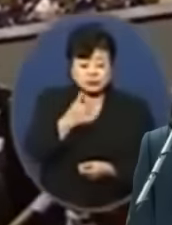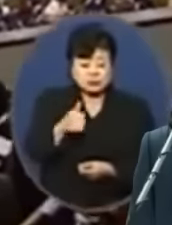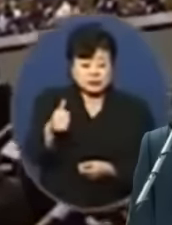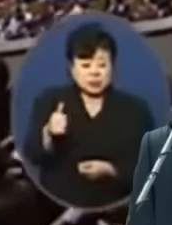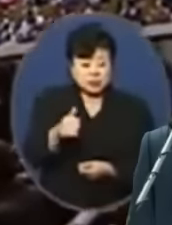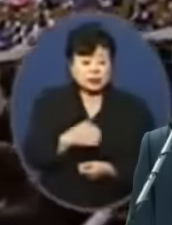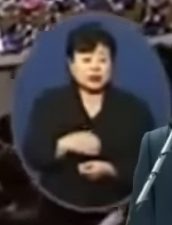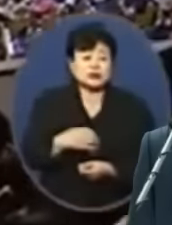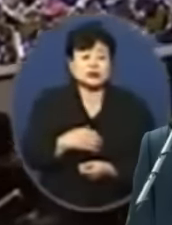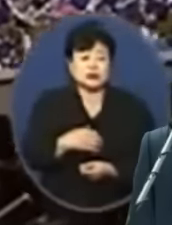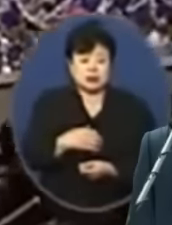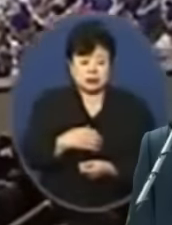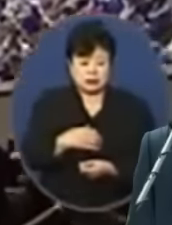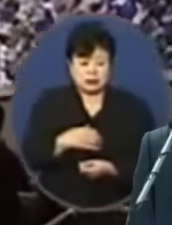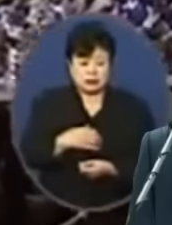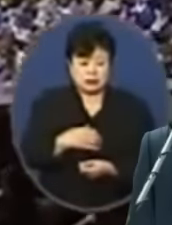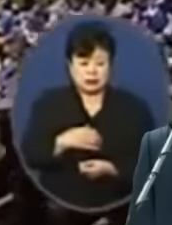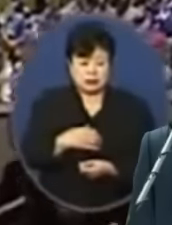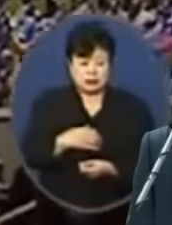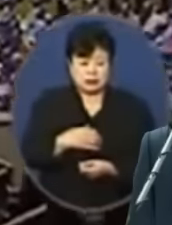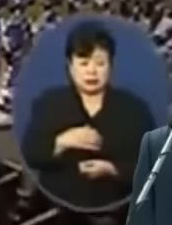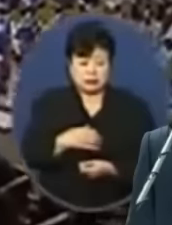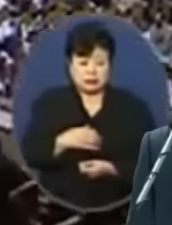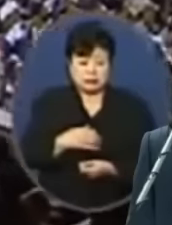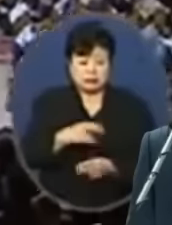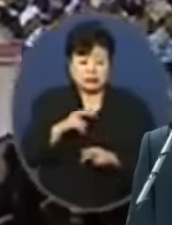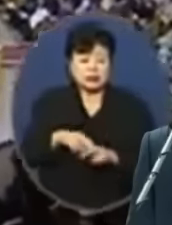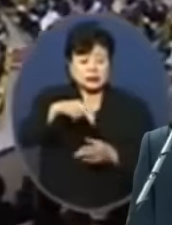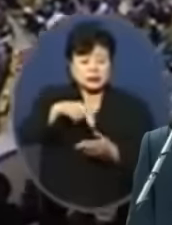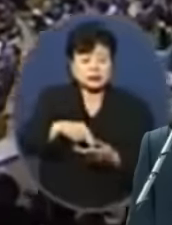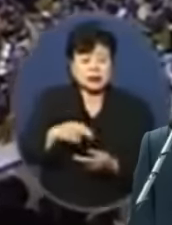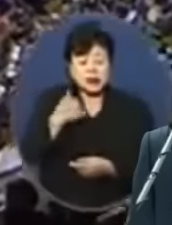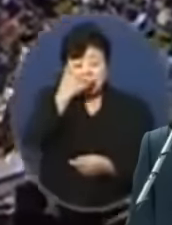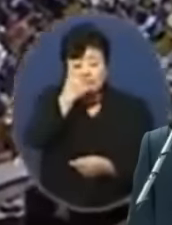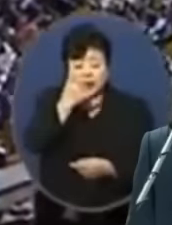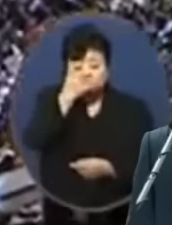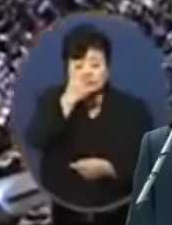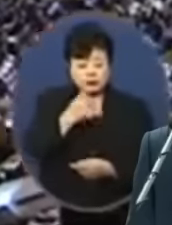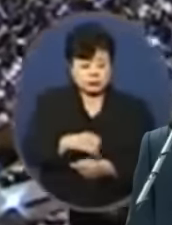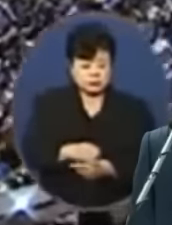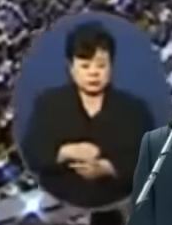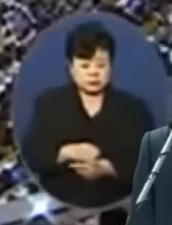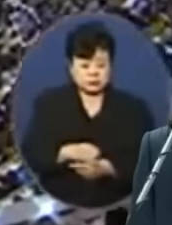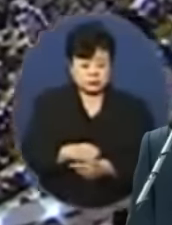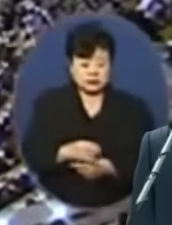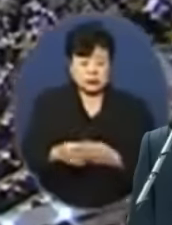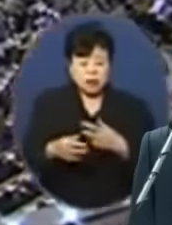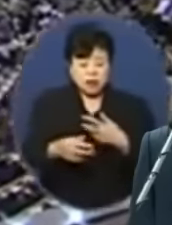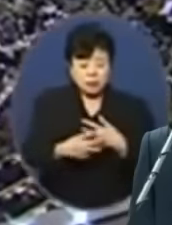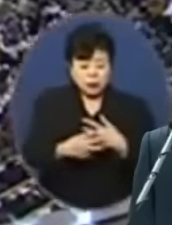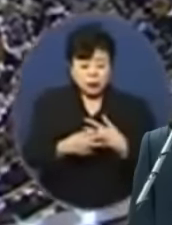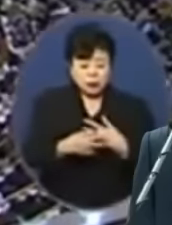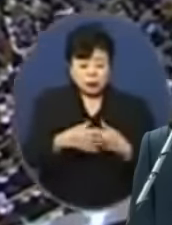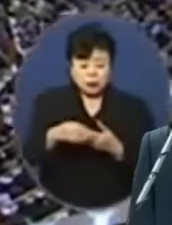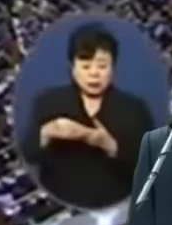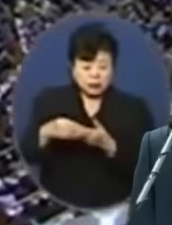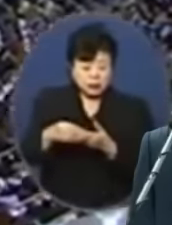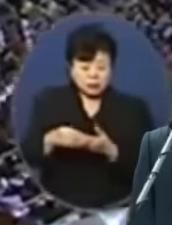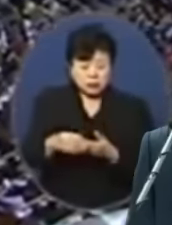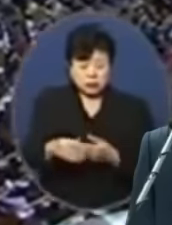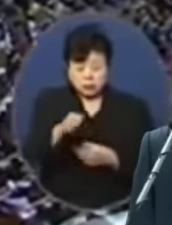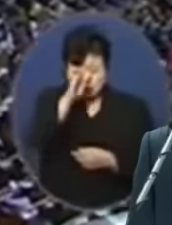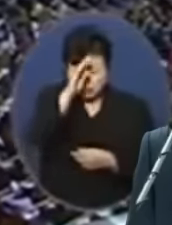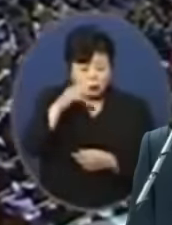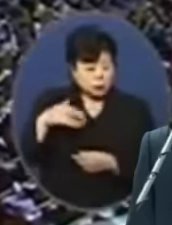남편이 걱정을 해도 별 도리 없어요. 앉으나 잠만 자고 일어나 합니다. 병원이란 병원에 다 데리게 봐도 병은